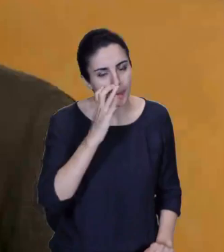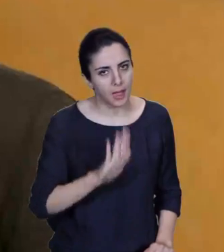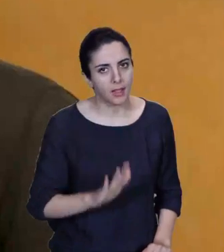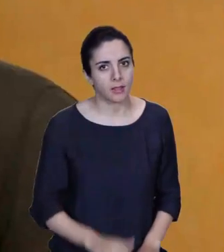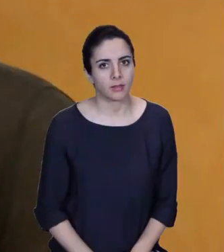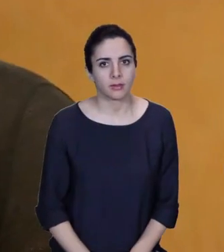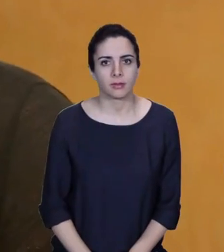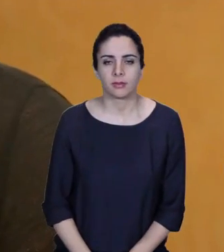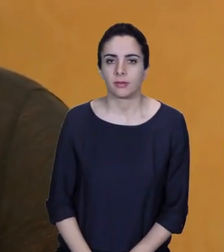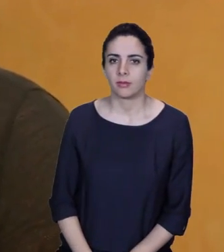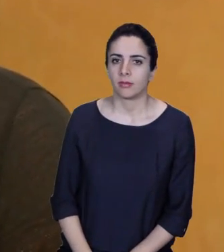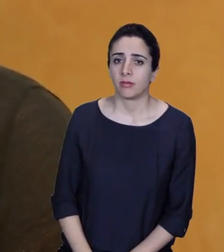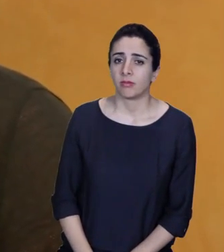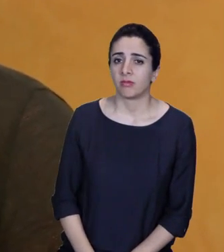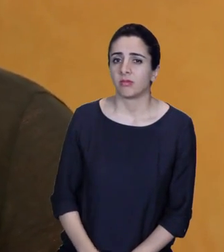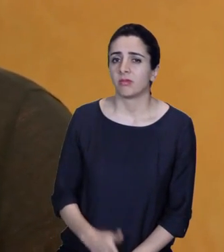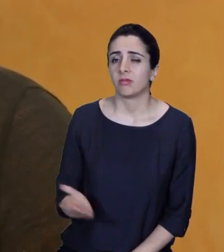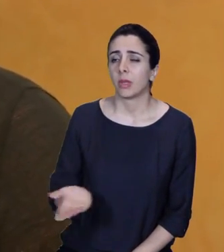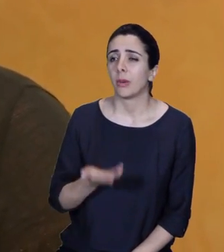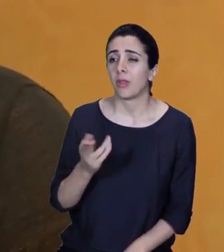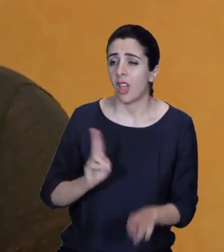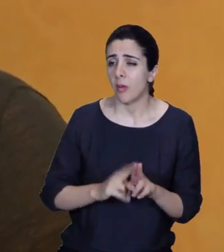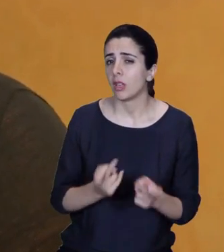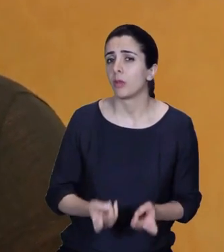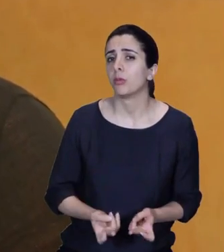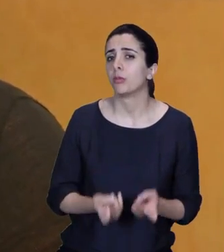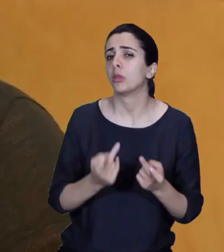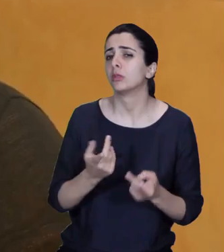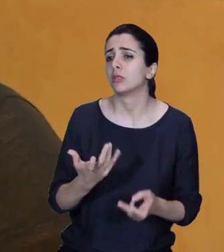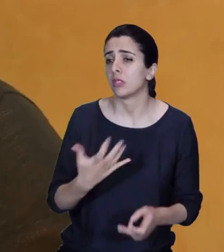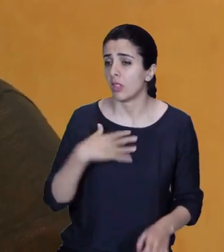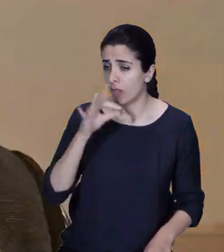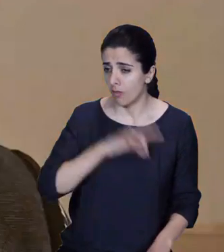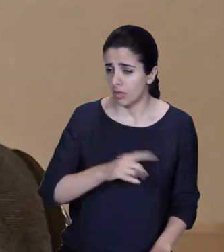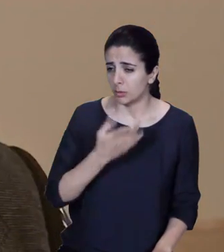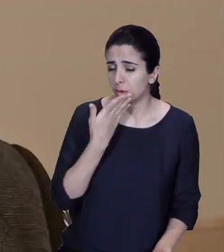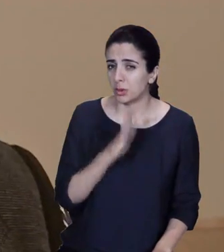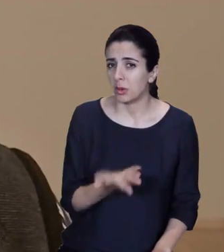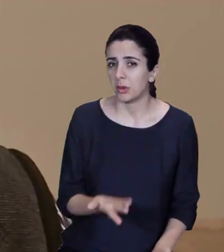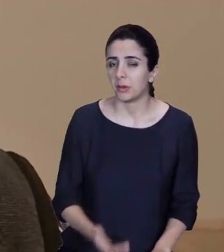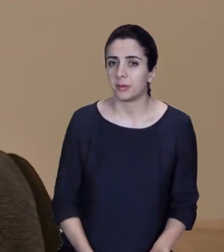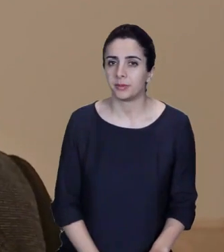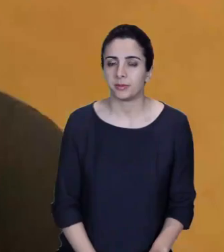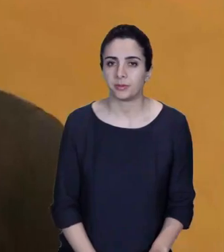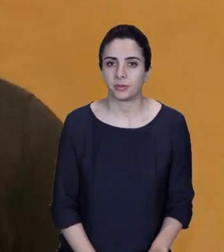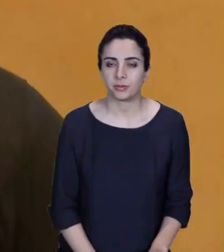sonuçlansın. Onun sormasına kaldıysak. Onun kendine hayrı yok. Kendine.